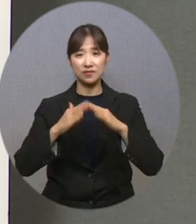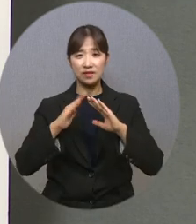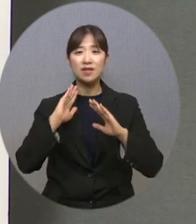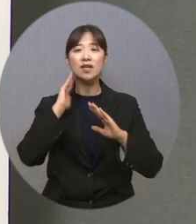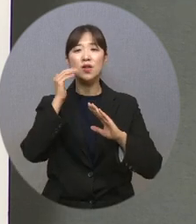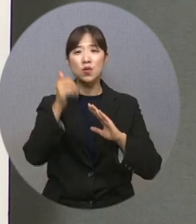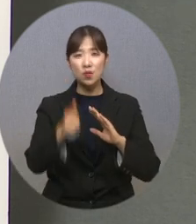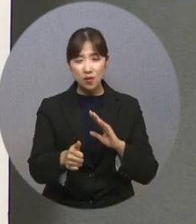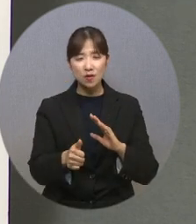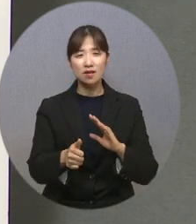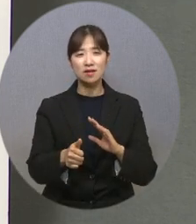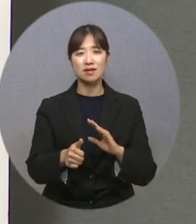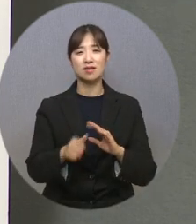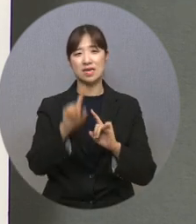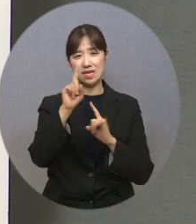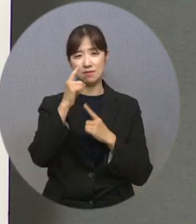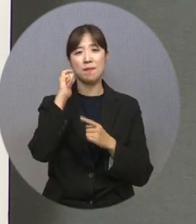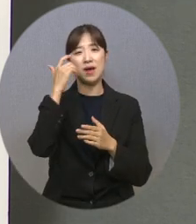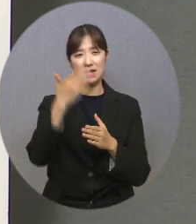이승만 박사